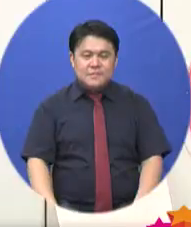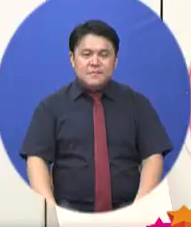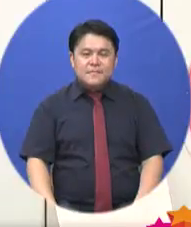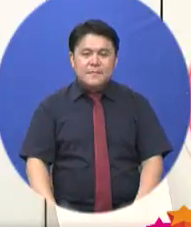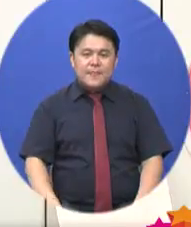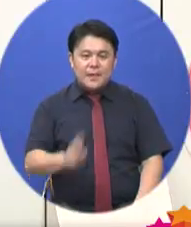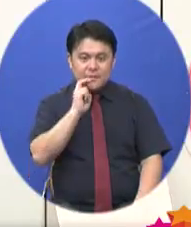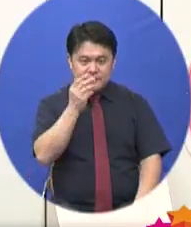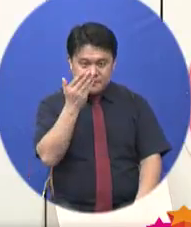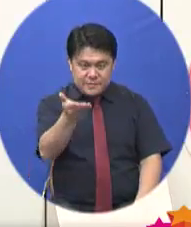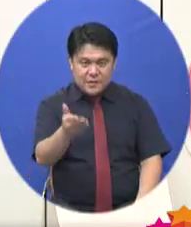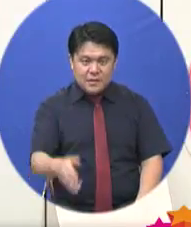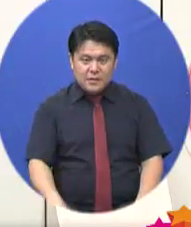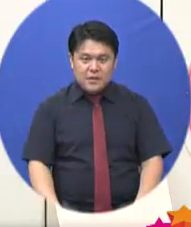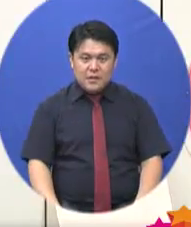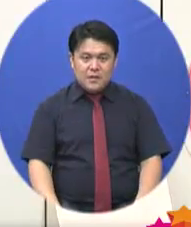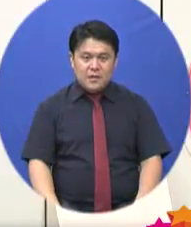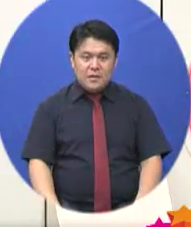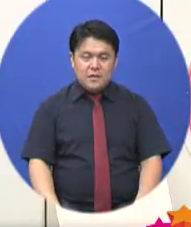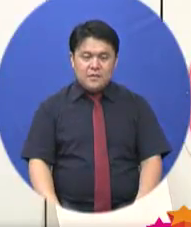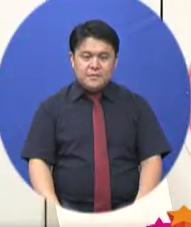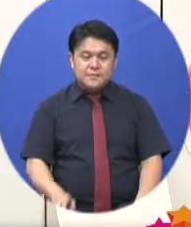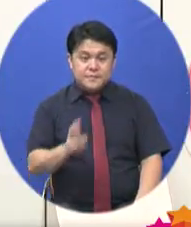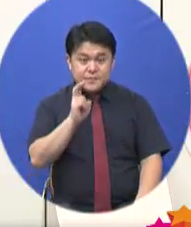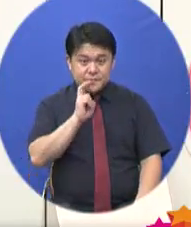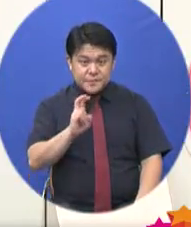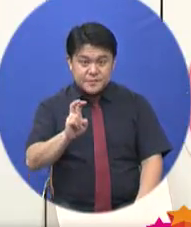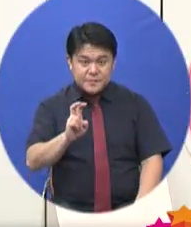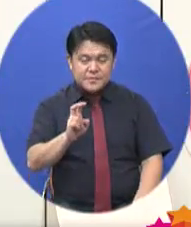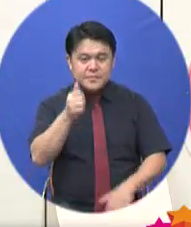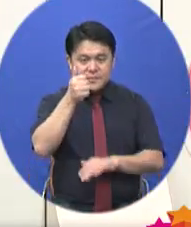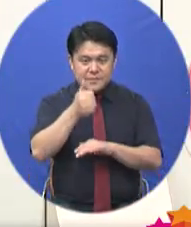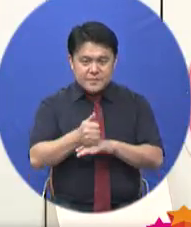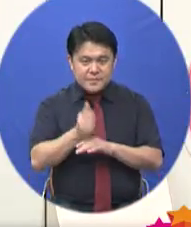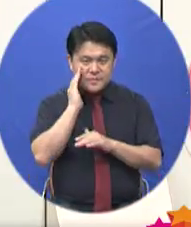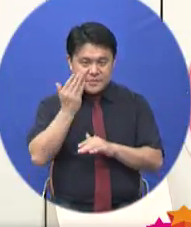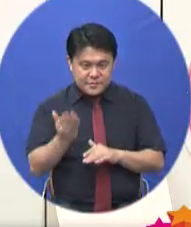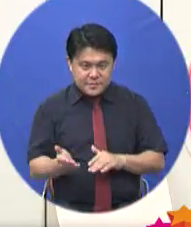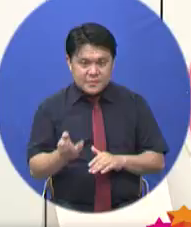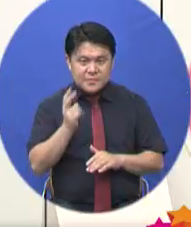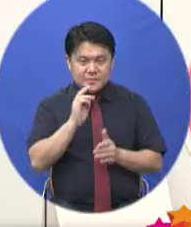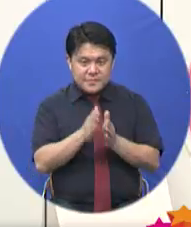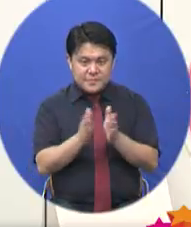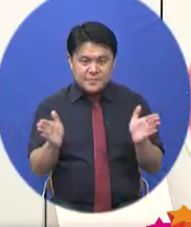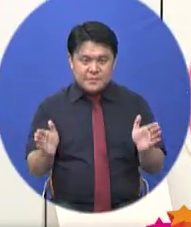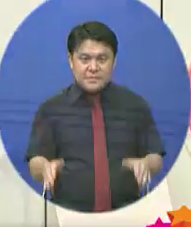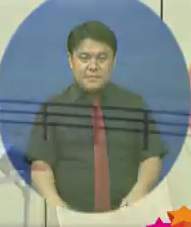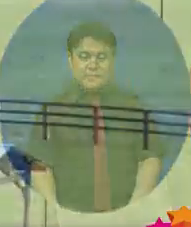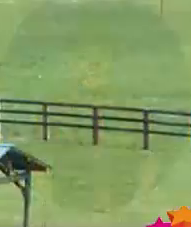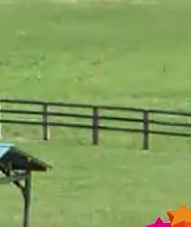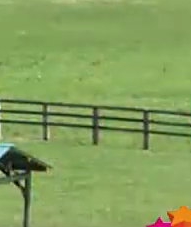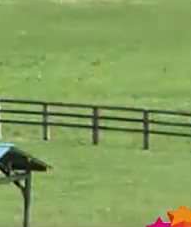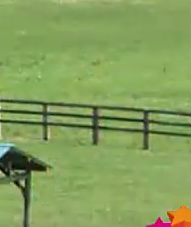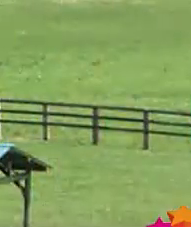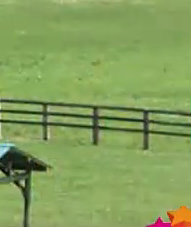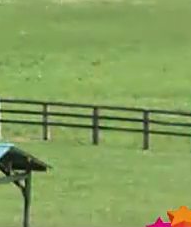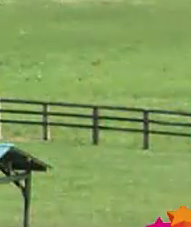예. 음악 드립니다. 배상길님이 부릅니다. 마지막 입세.